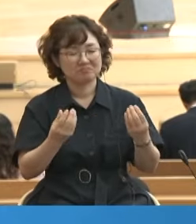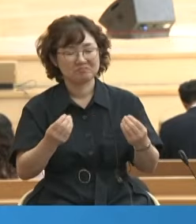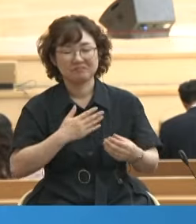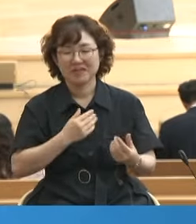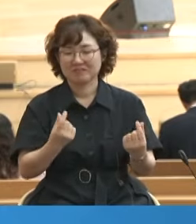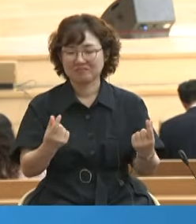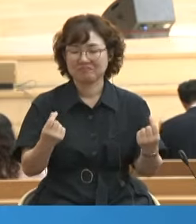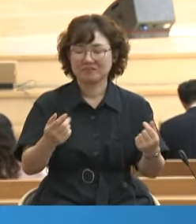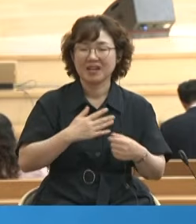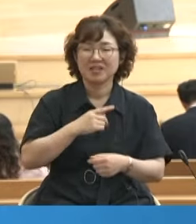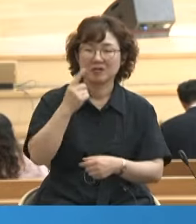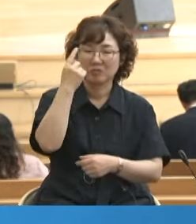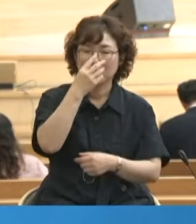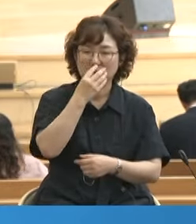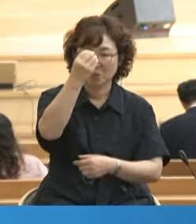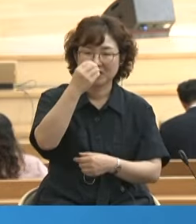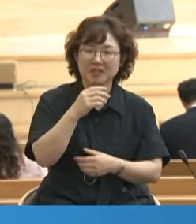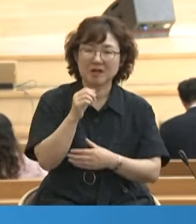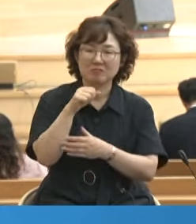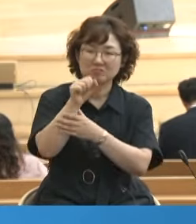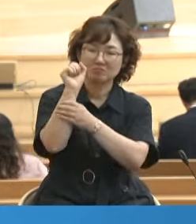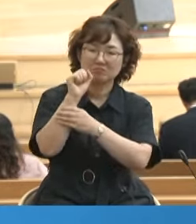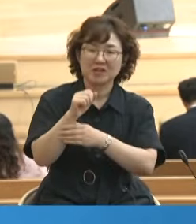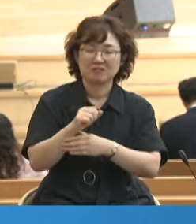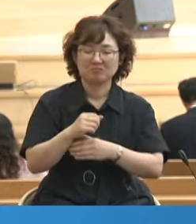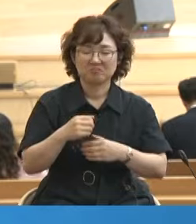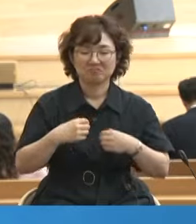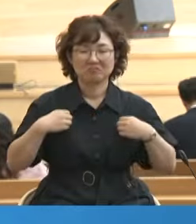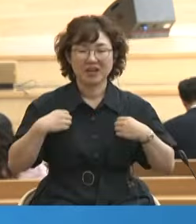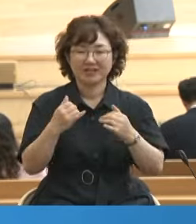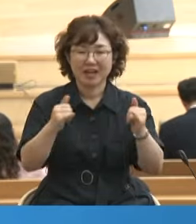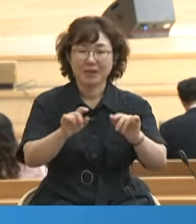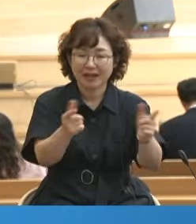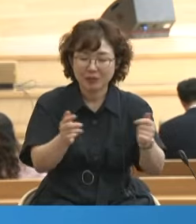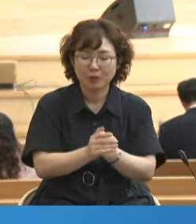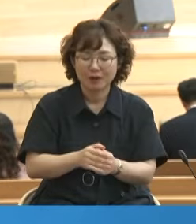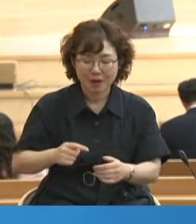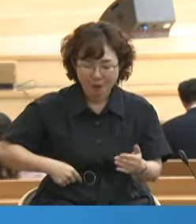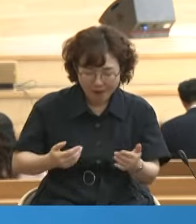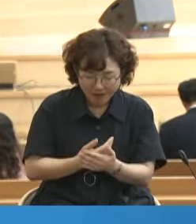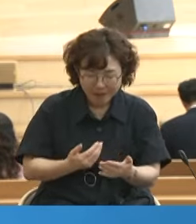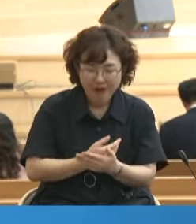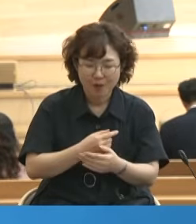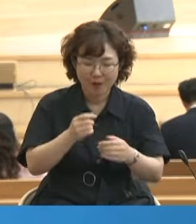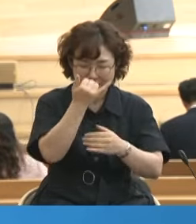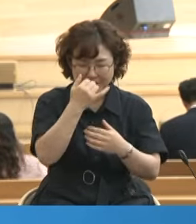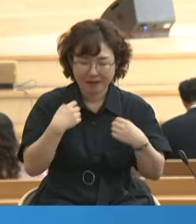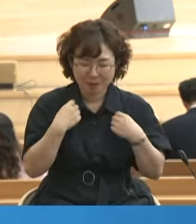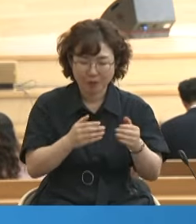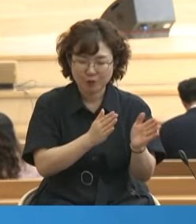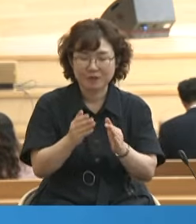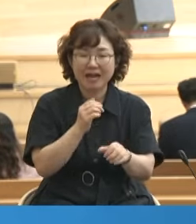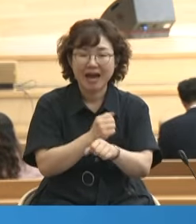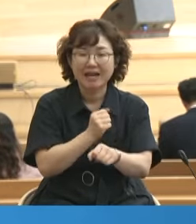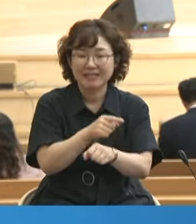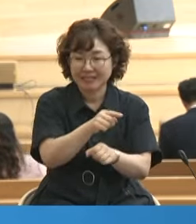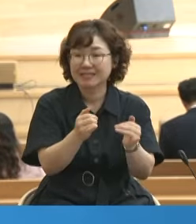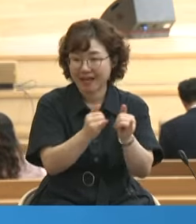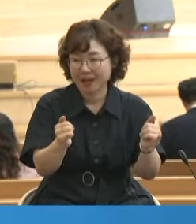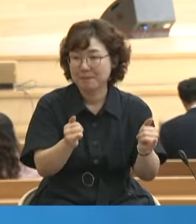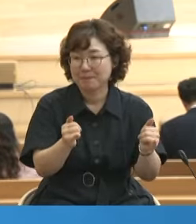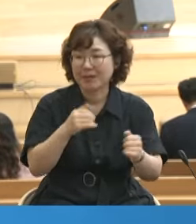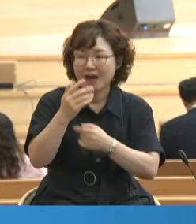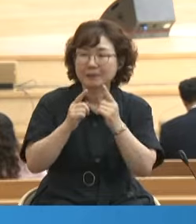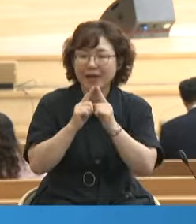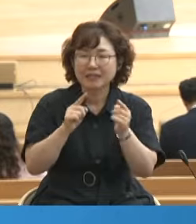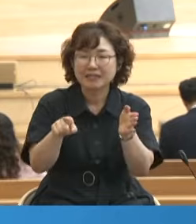쳐드는 사람이 아니라 회개하며 예복을 준비한 그 사람, 하나님의 약속의 말씀을 있는